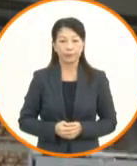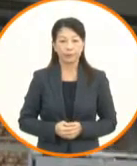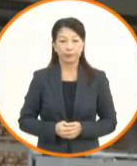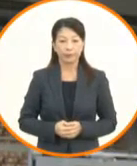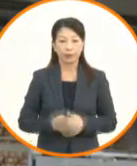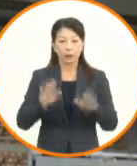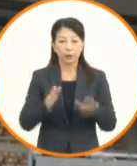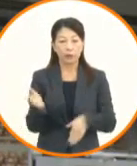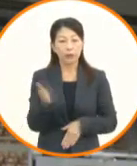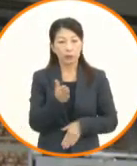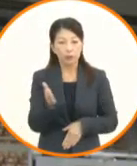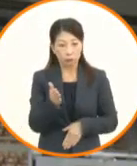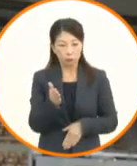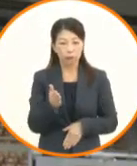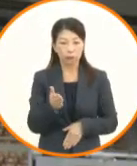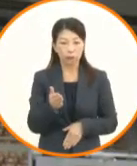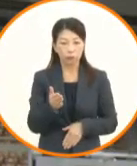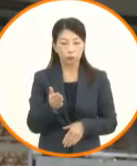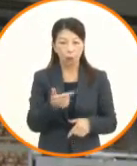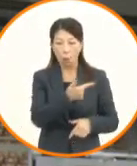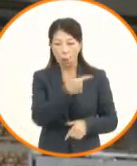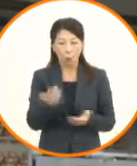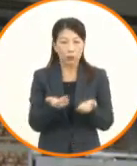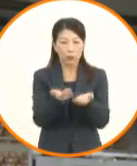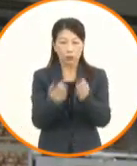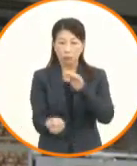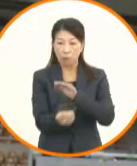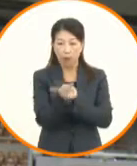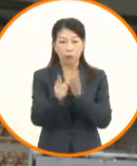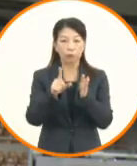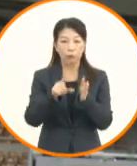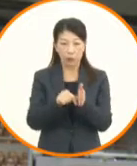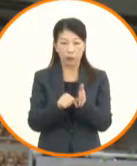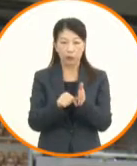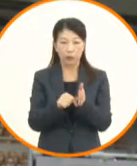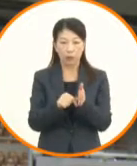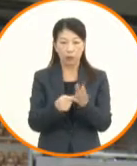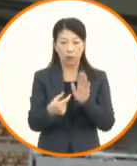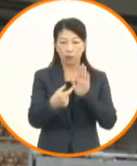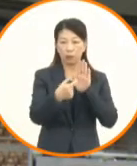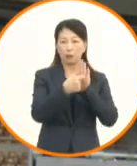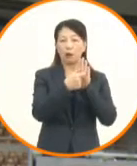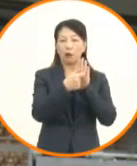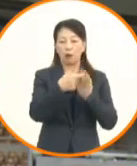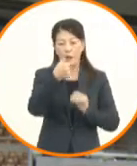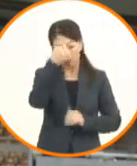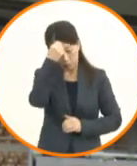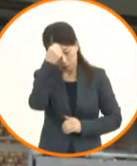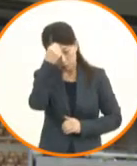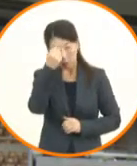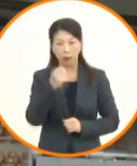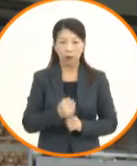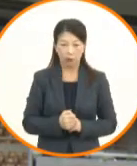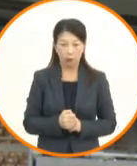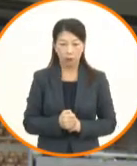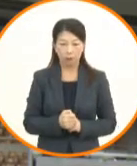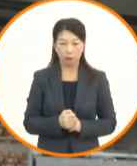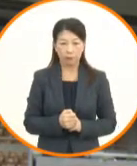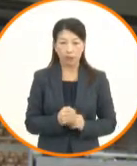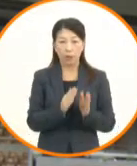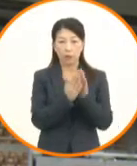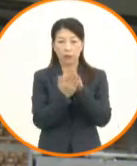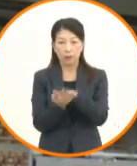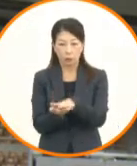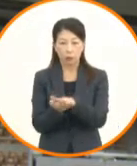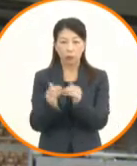最近のですね、大き、まあ、地震っていうのはですね、非常に被害が大きいんですよね。で、死亡